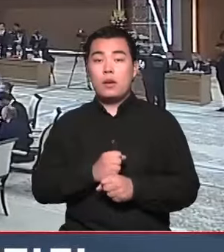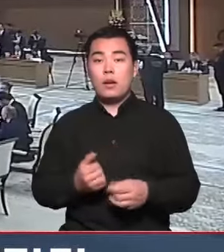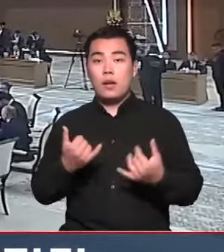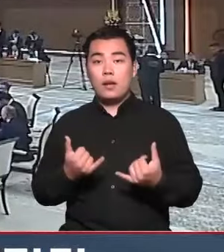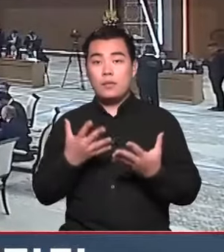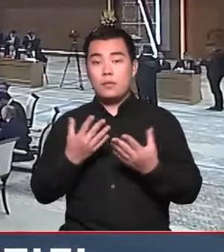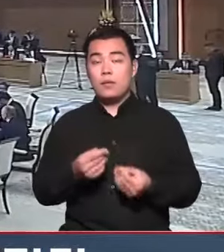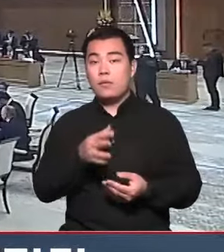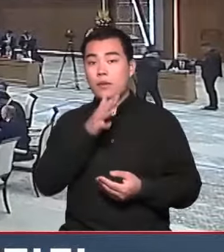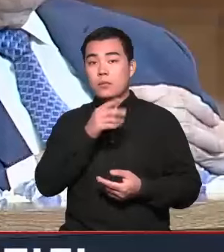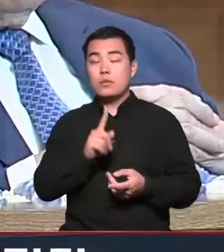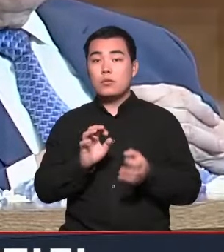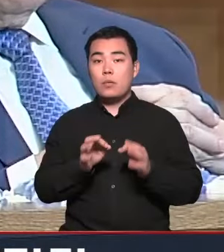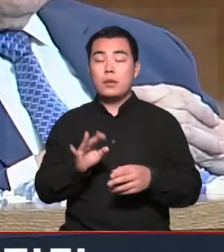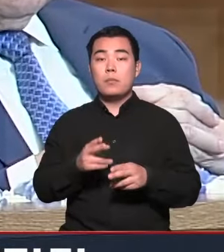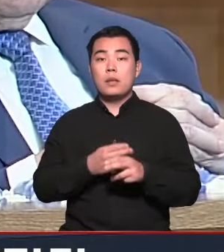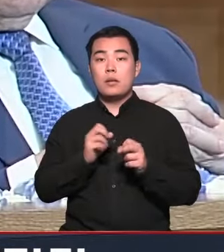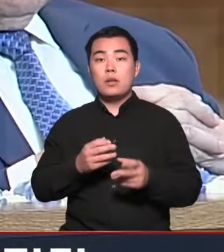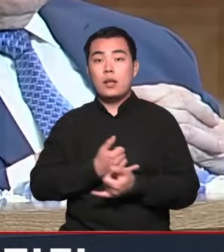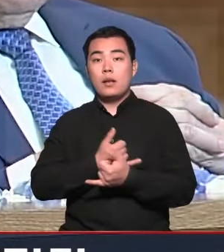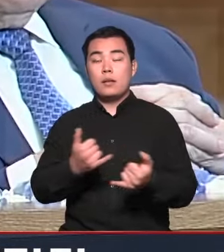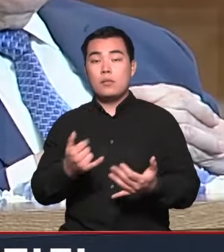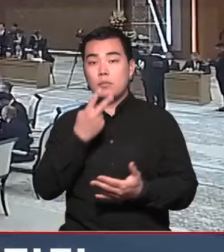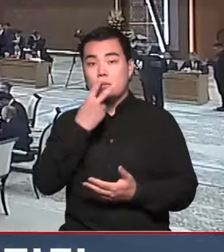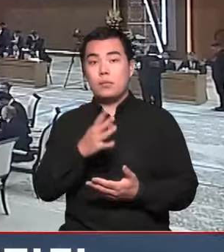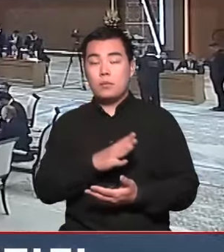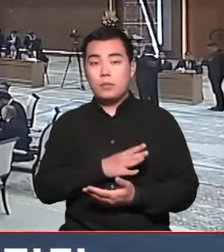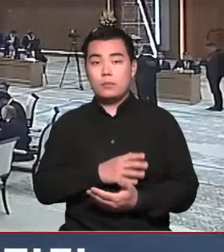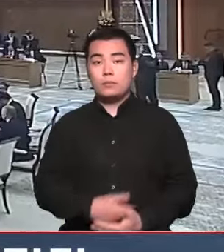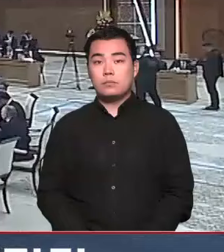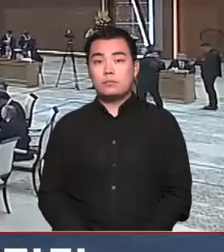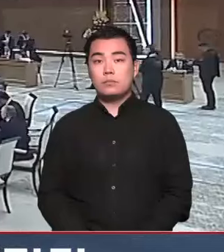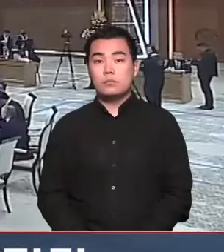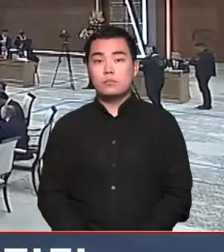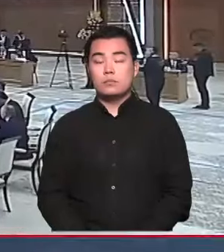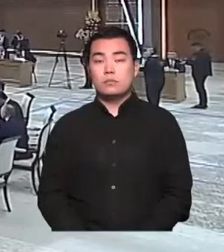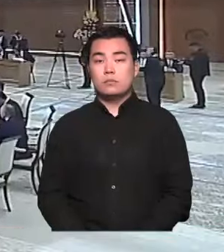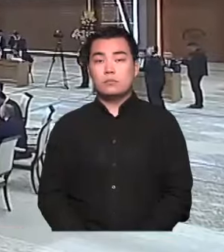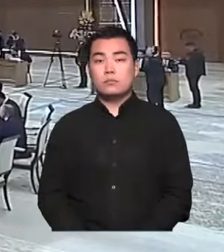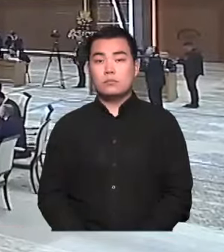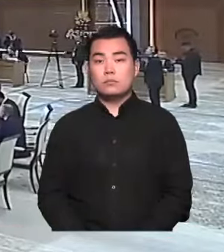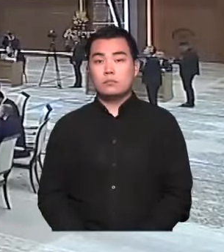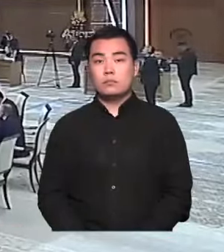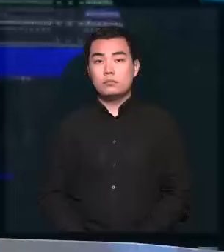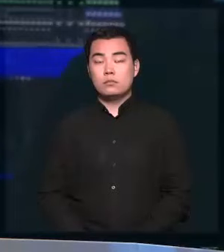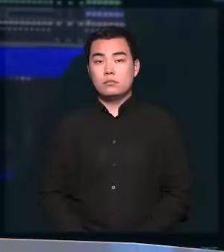уақытта аймақта тұрақтылық пен қауіпсіздікті қамтамасыз ету көзделген. Асылбек Тойбек, Наурыз Базаров, Жібек жолы.